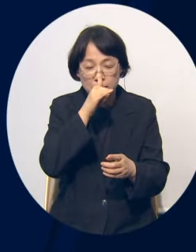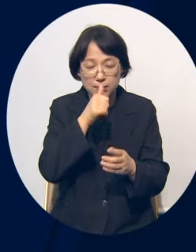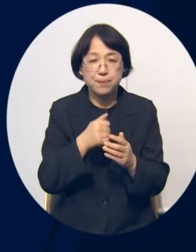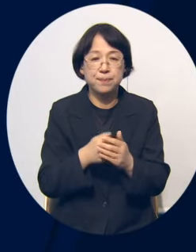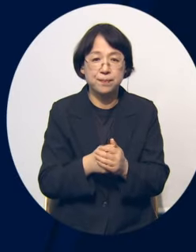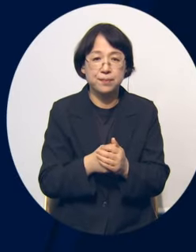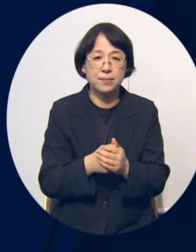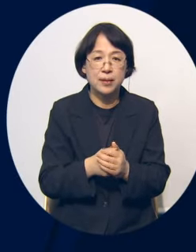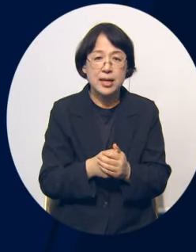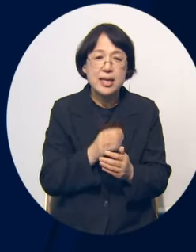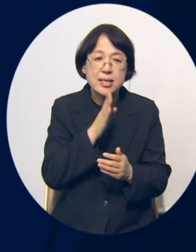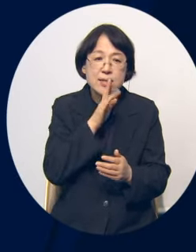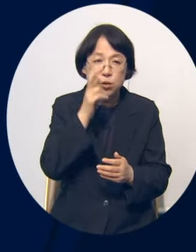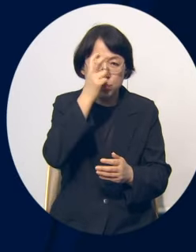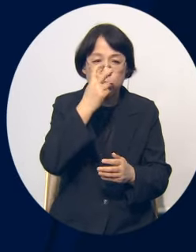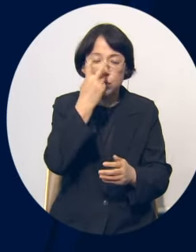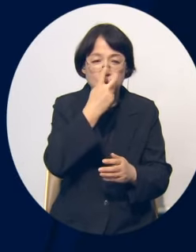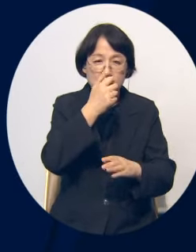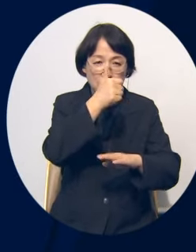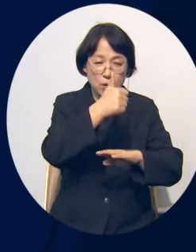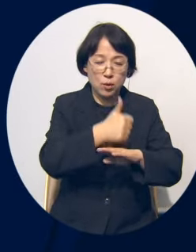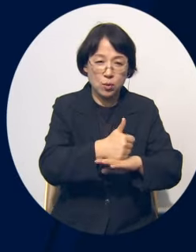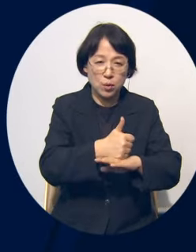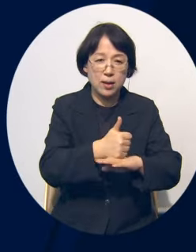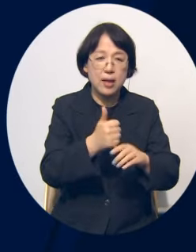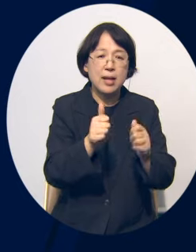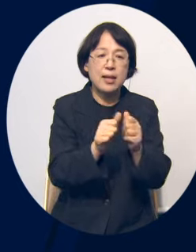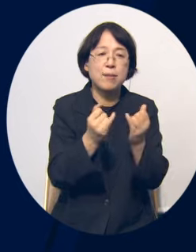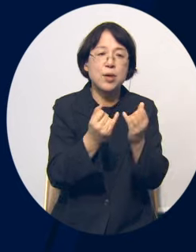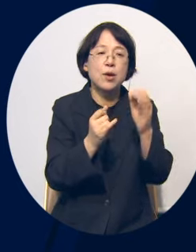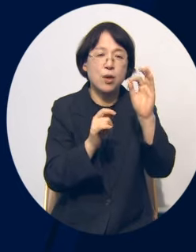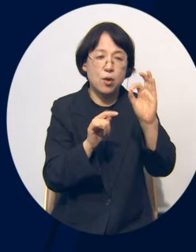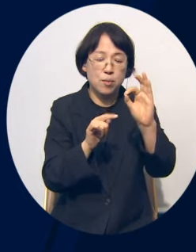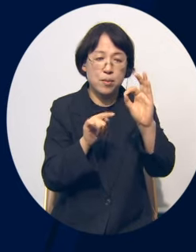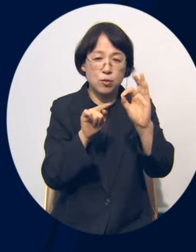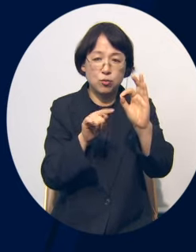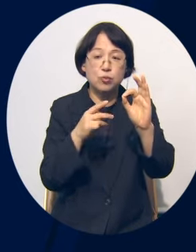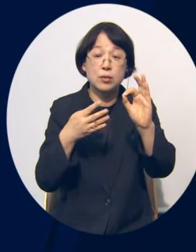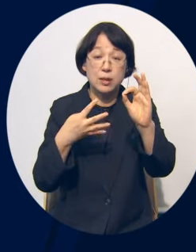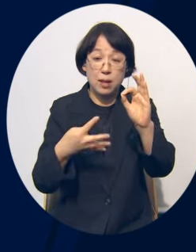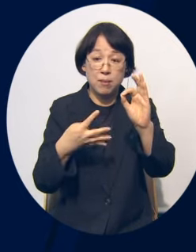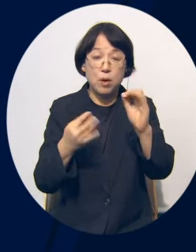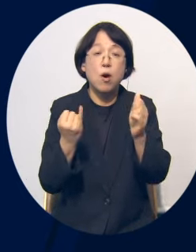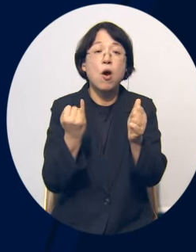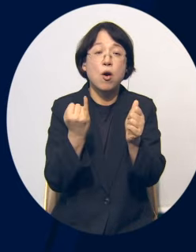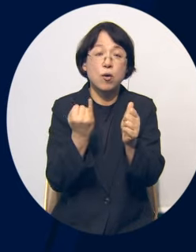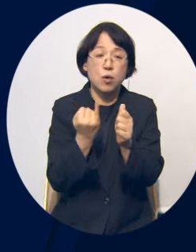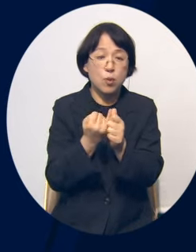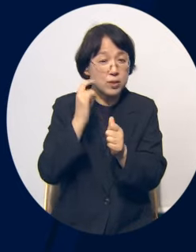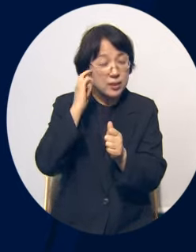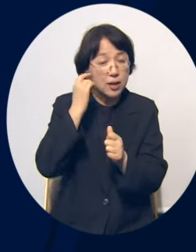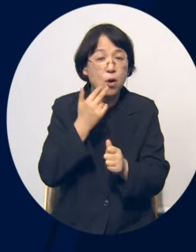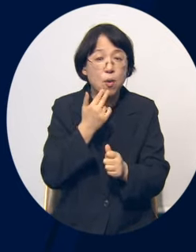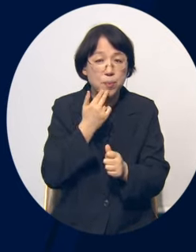육아정책연구소가 실제로 조사에 나선 결과 미혼 남녀 10명 중 4명은 결혼 생각이나 의향이 없다고